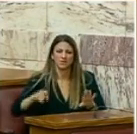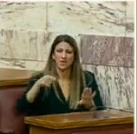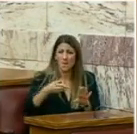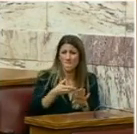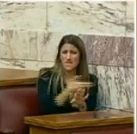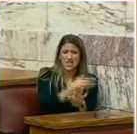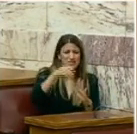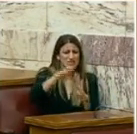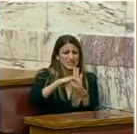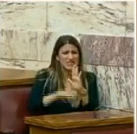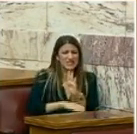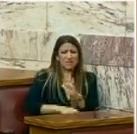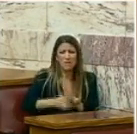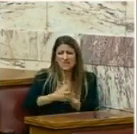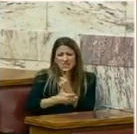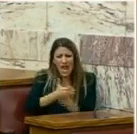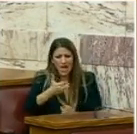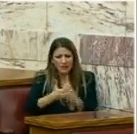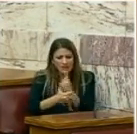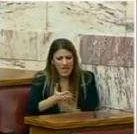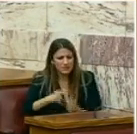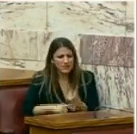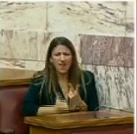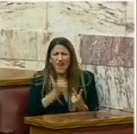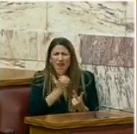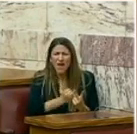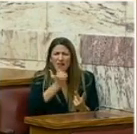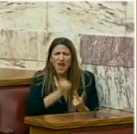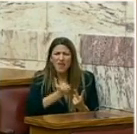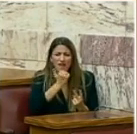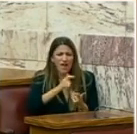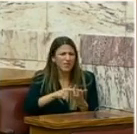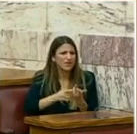είχε σημάδια δομικής σύψης.